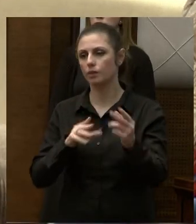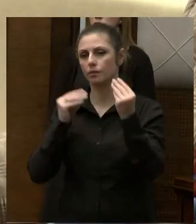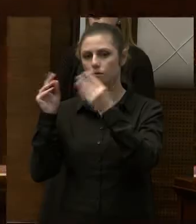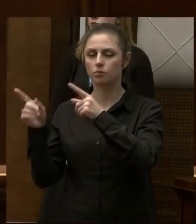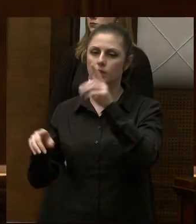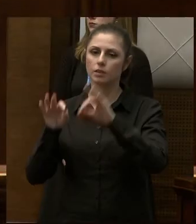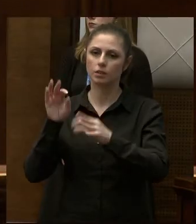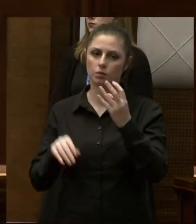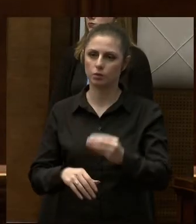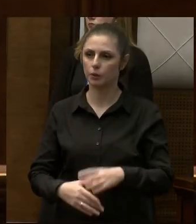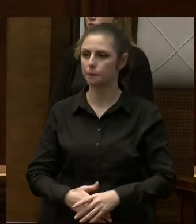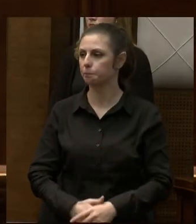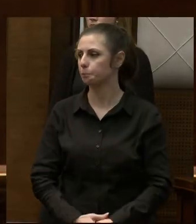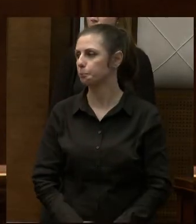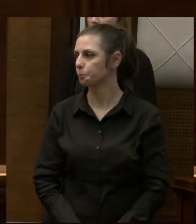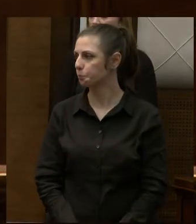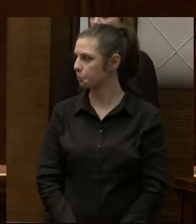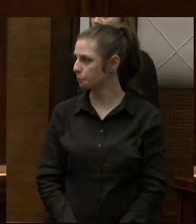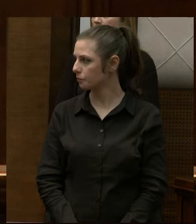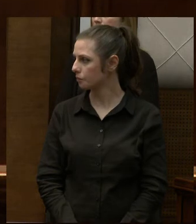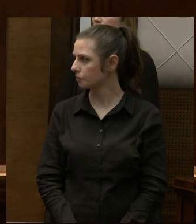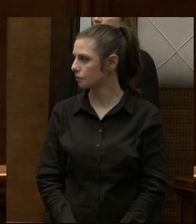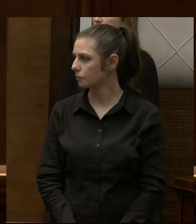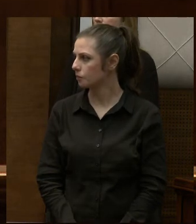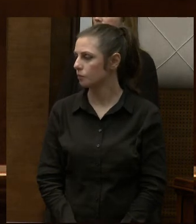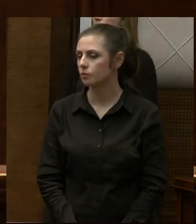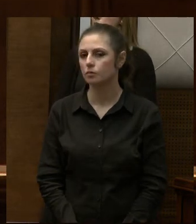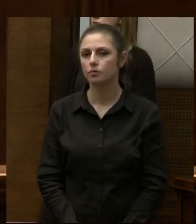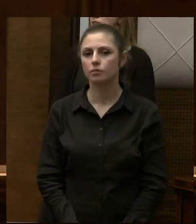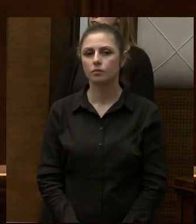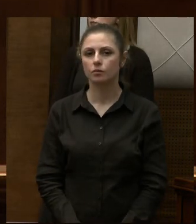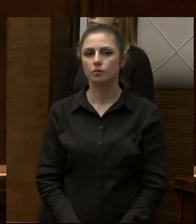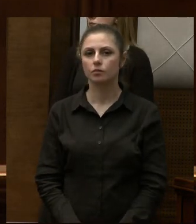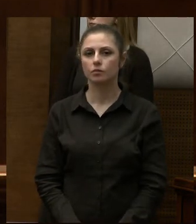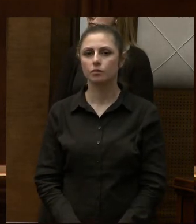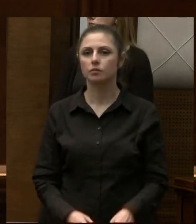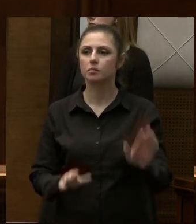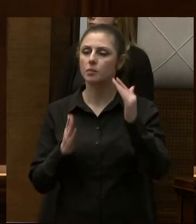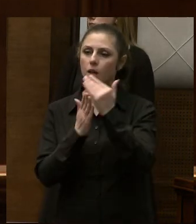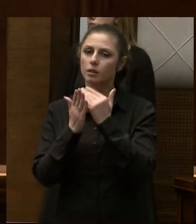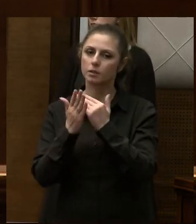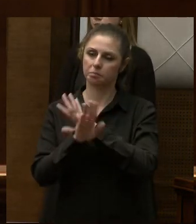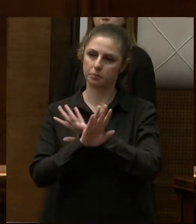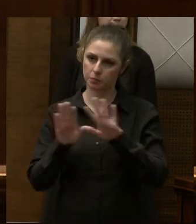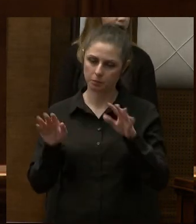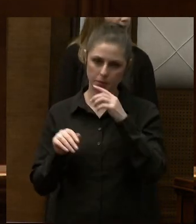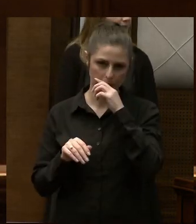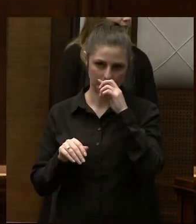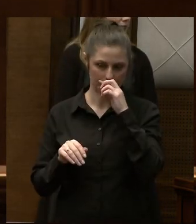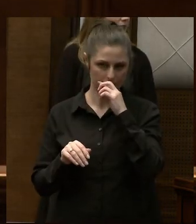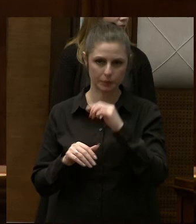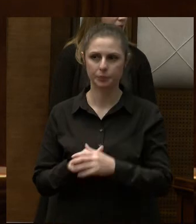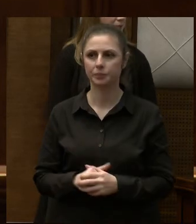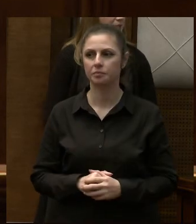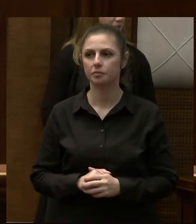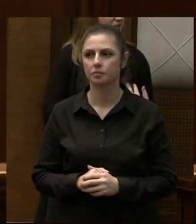etmeyenler oy birliğiyle kabul edilmiştir. Gündemde başka bir şey var mı? Değerli arkadaşlar, gündemde başka görüşecek herhangi bir madde kalmadığından ben en kısa yoldan